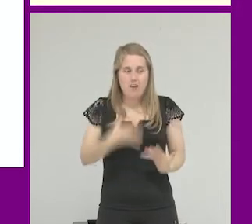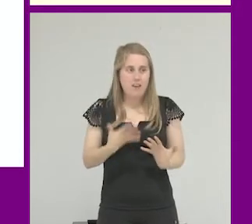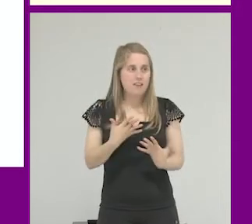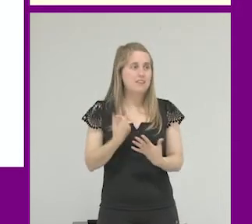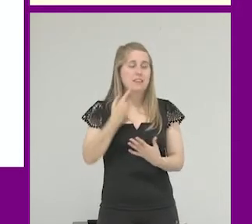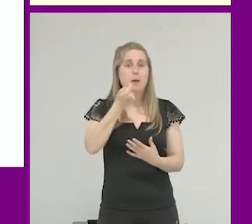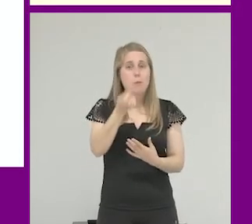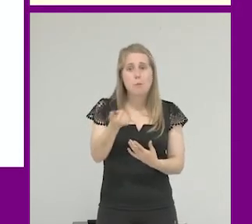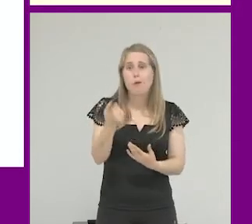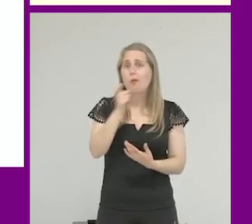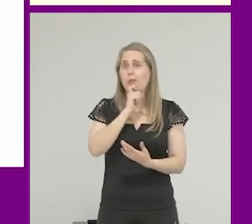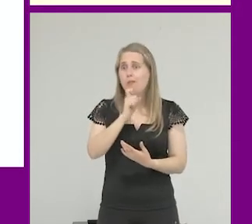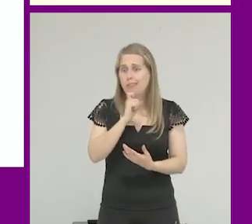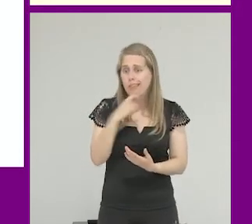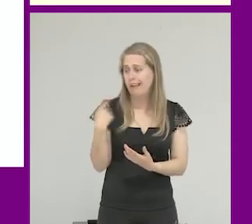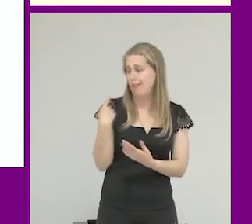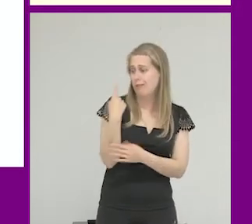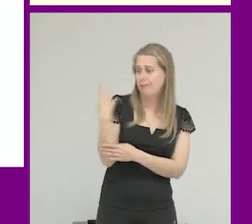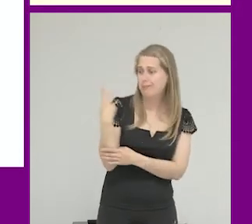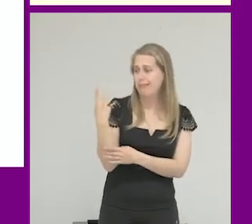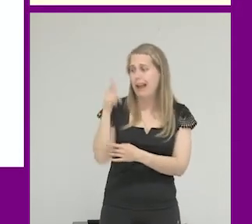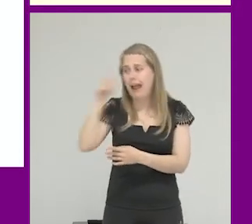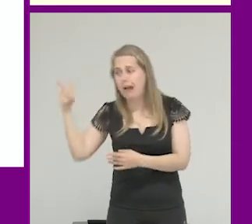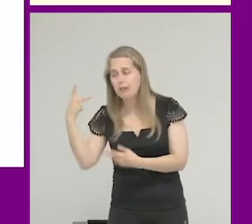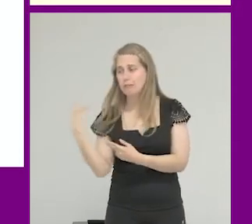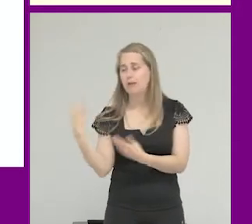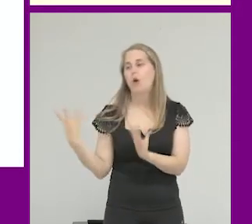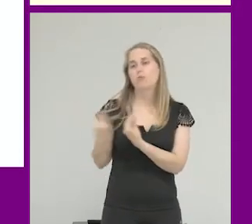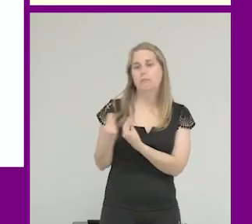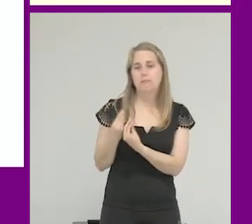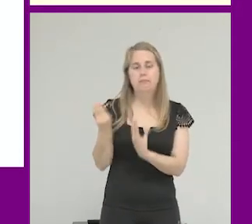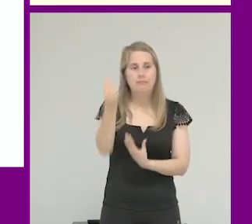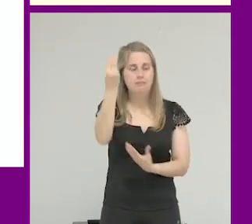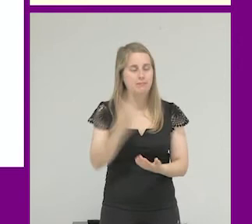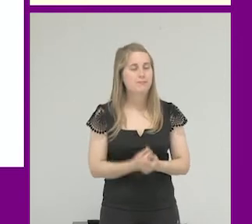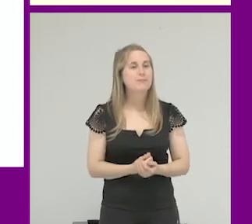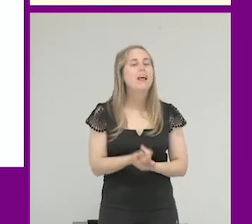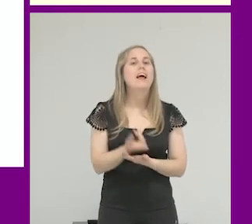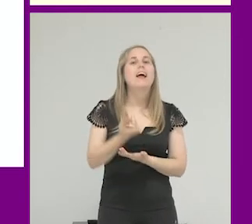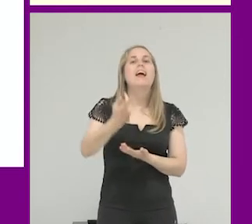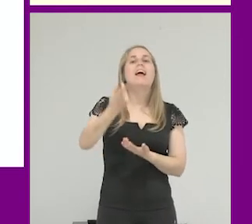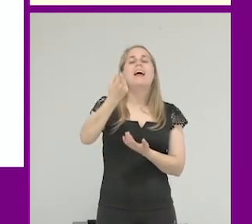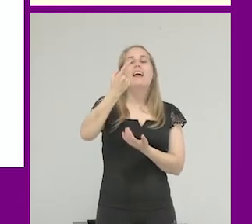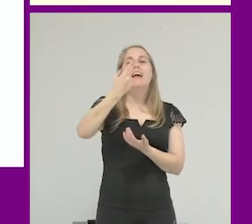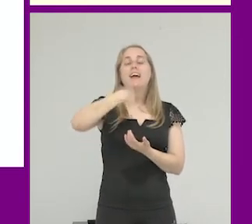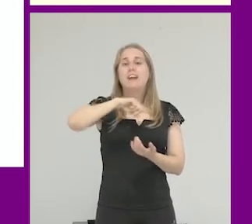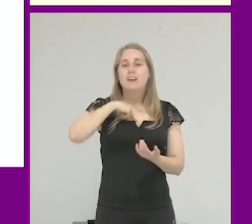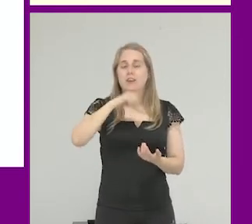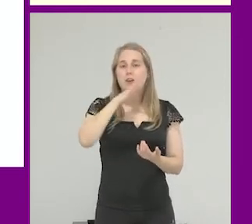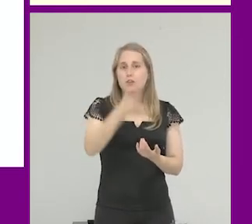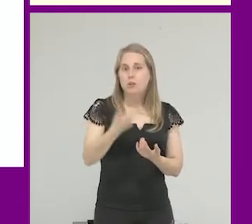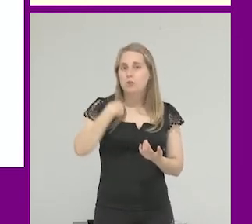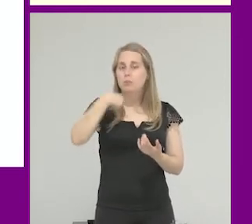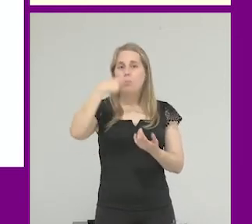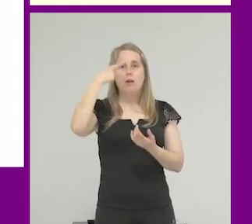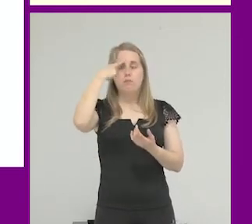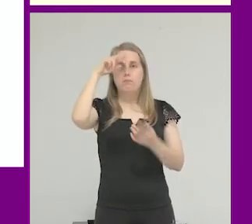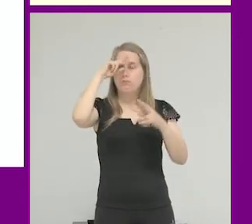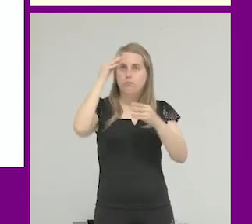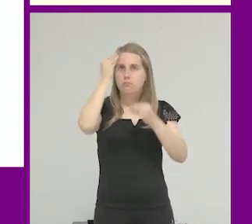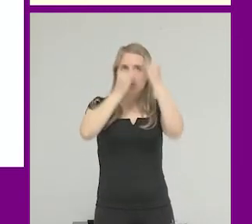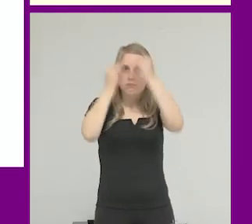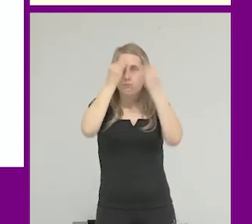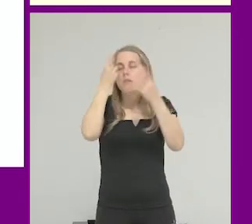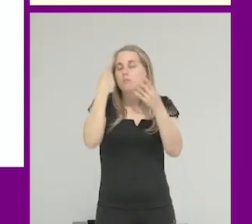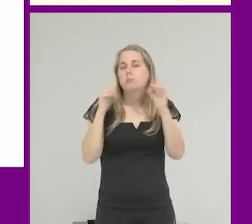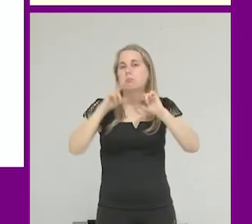Que saia da mire botea eta bueno. Orduan egin dugu ba gure kezkatitateak atera zaigu